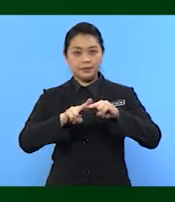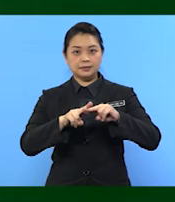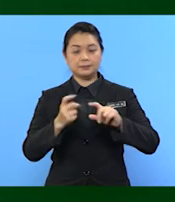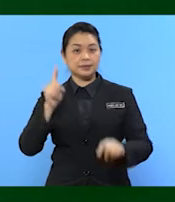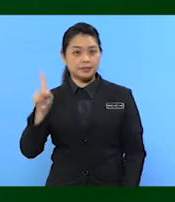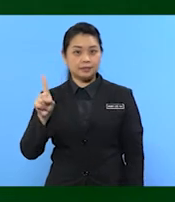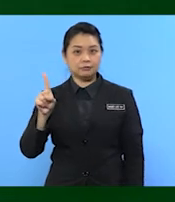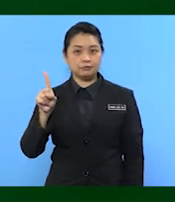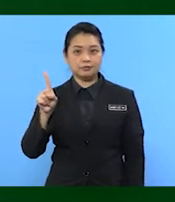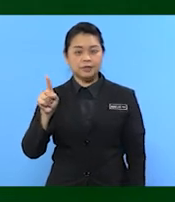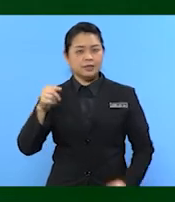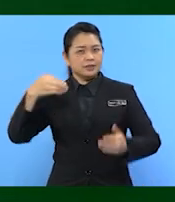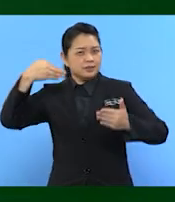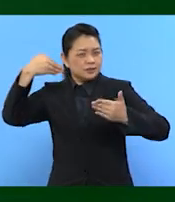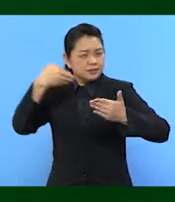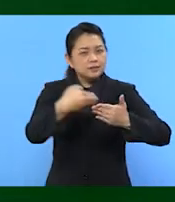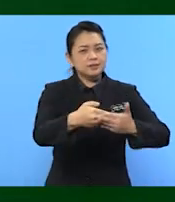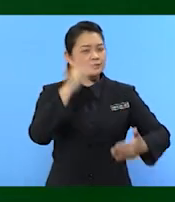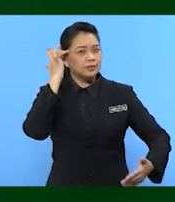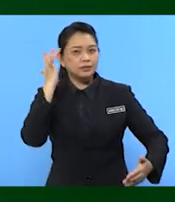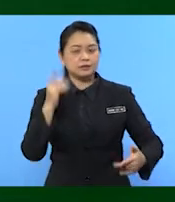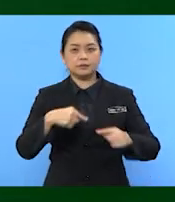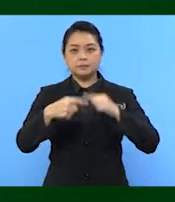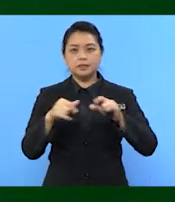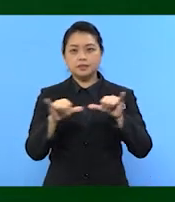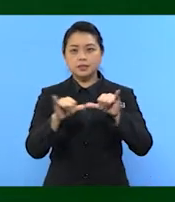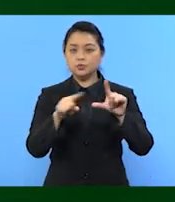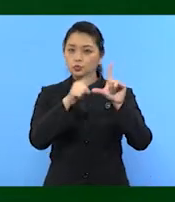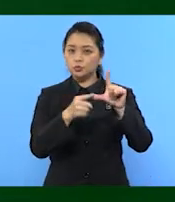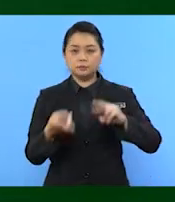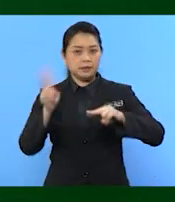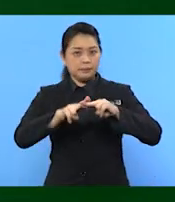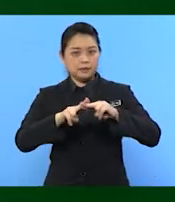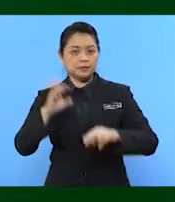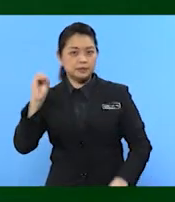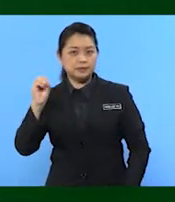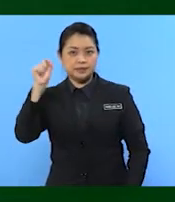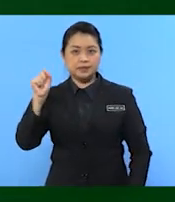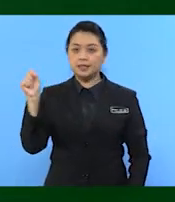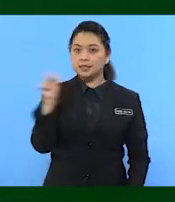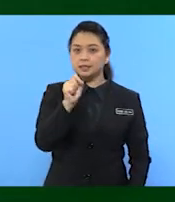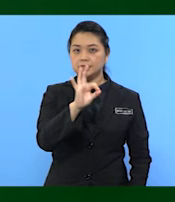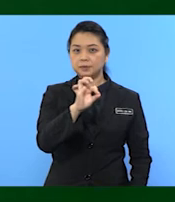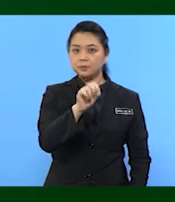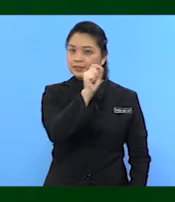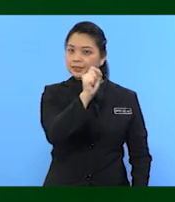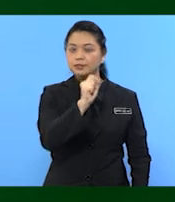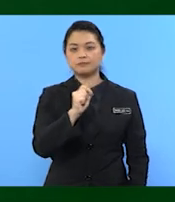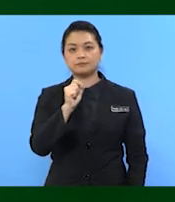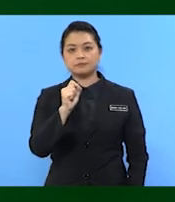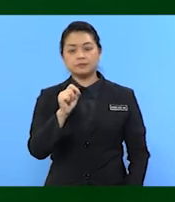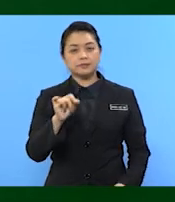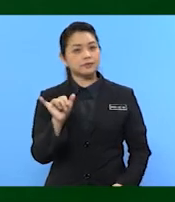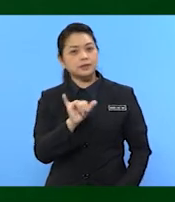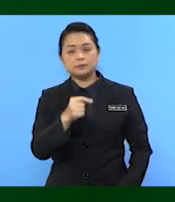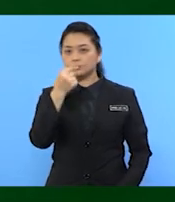dari 1 hingga ke tak terhinggaan apabila saiz sudut bertambah dari 0 darjah hingga 90 darjah,